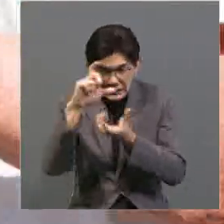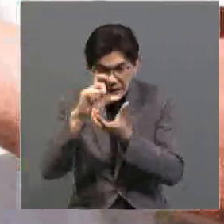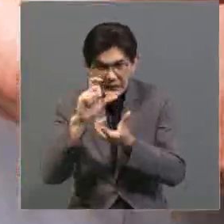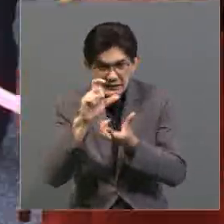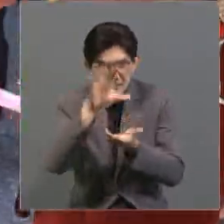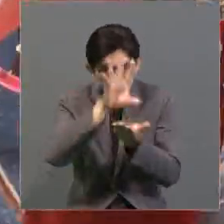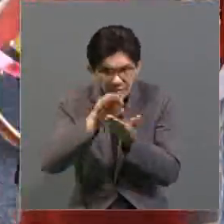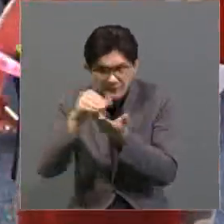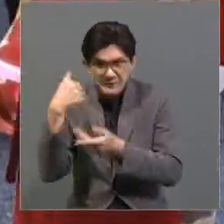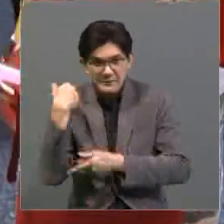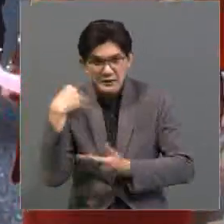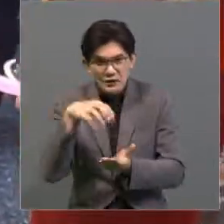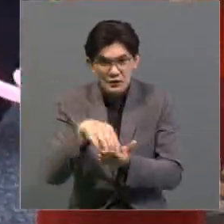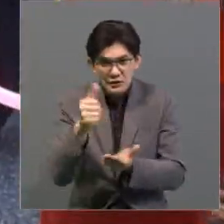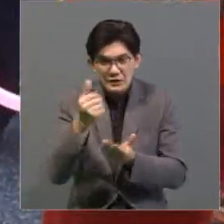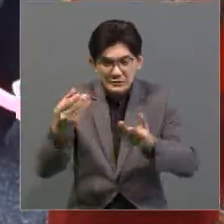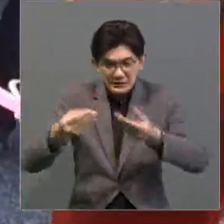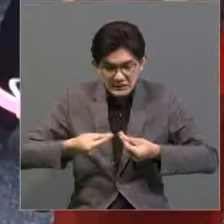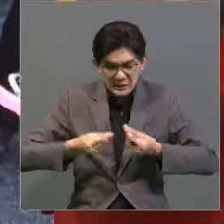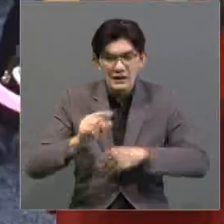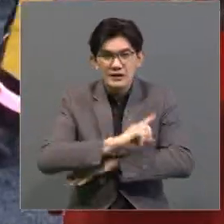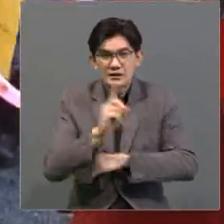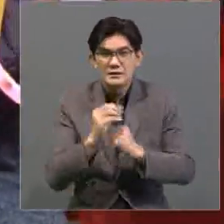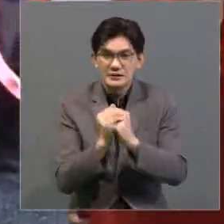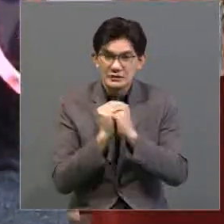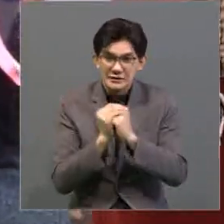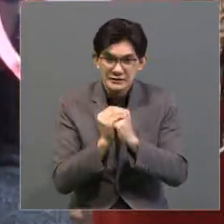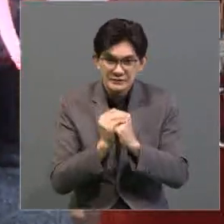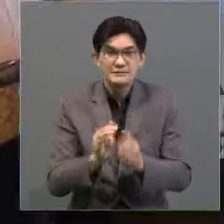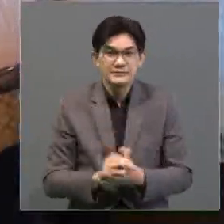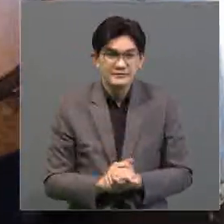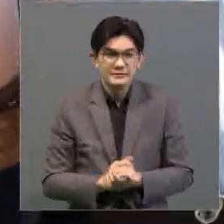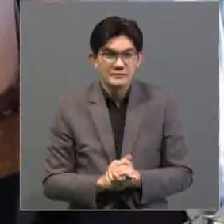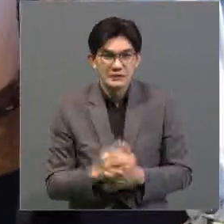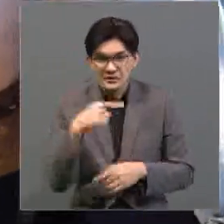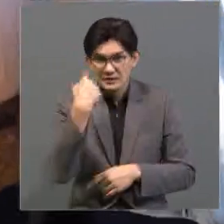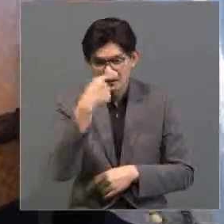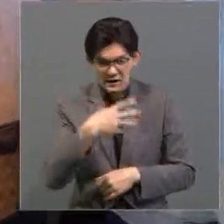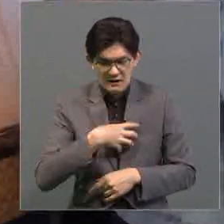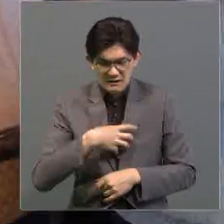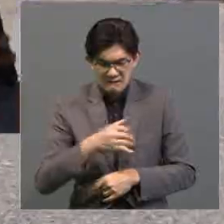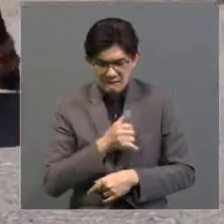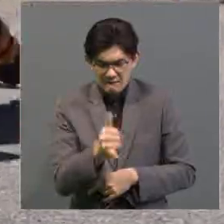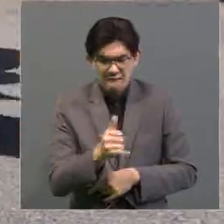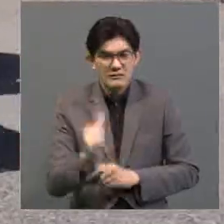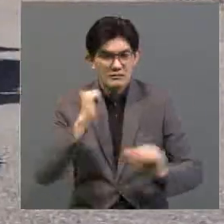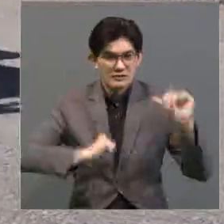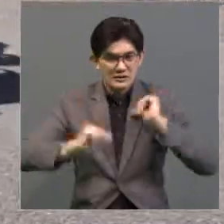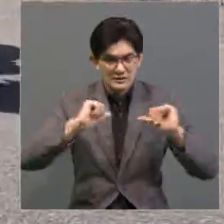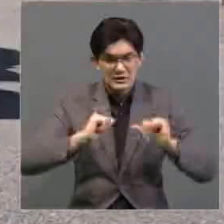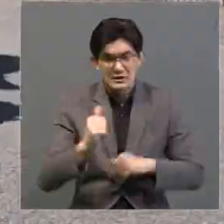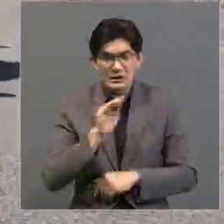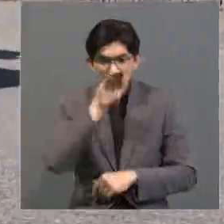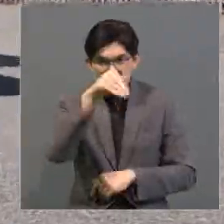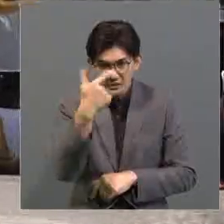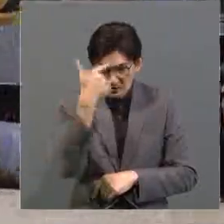กรวมถึงเสริมความเป็นสิริมงคลในช่วงเทศกาลตรุษจีนด้วยถ้าใครอยากไปนะคะการแสดงช้างแสนรู้เ